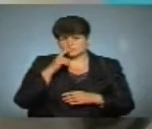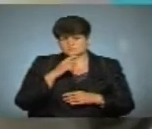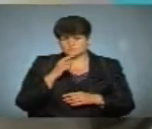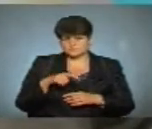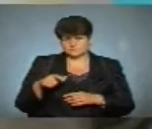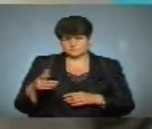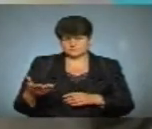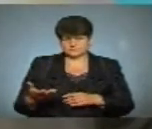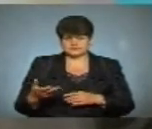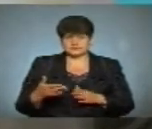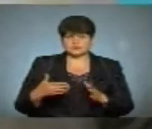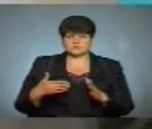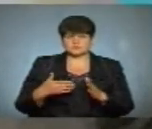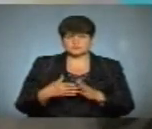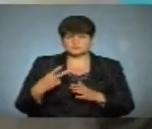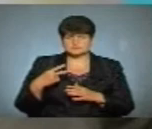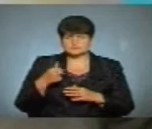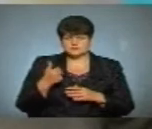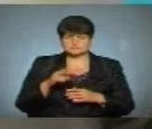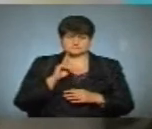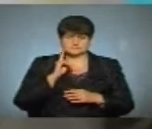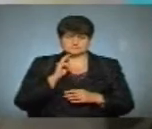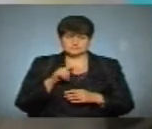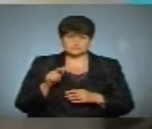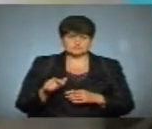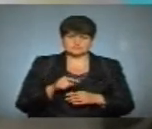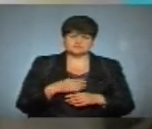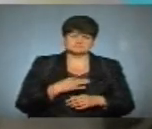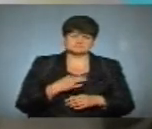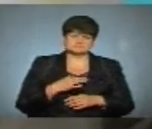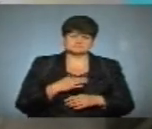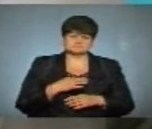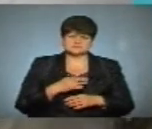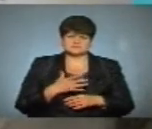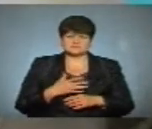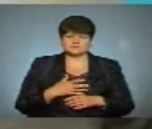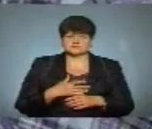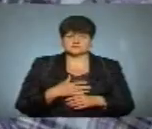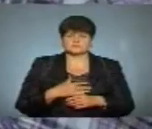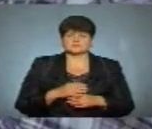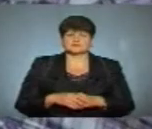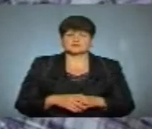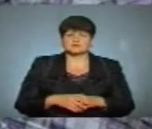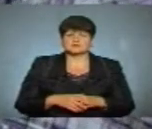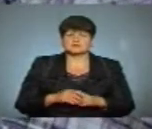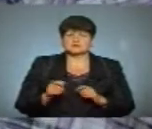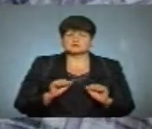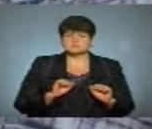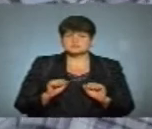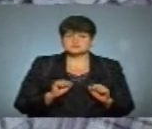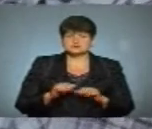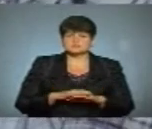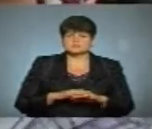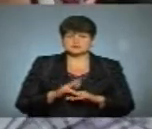То так до 20 років, до такі підлітки, то вони ігнорують. Ну, в основному. Адміністратор ринку Юрій